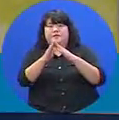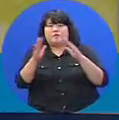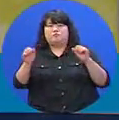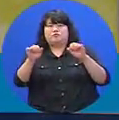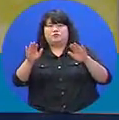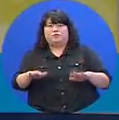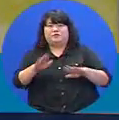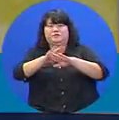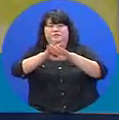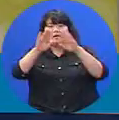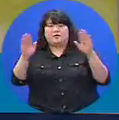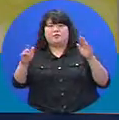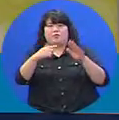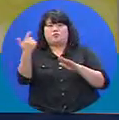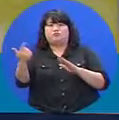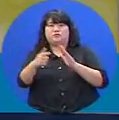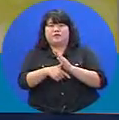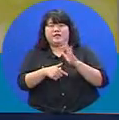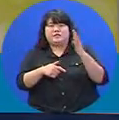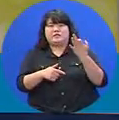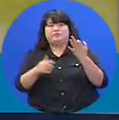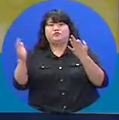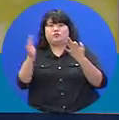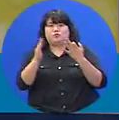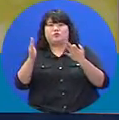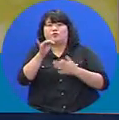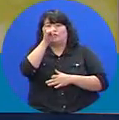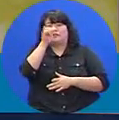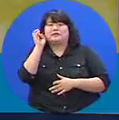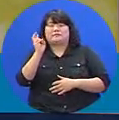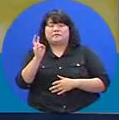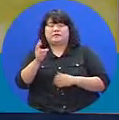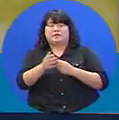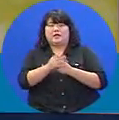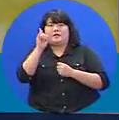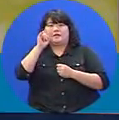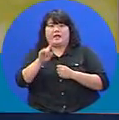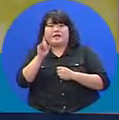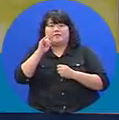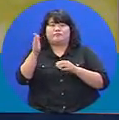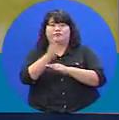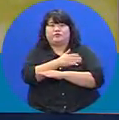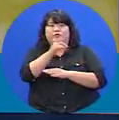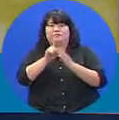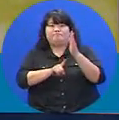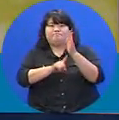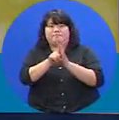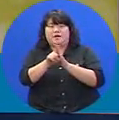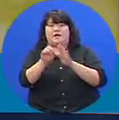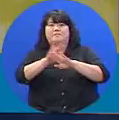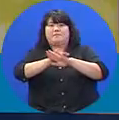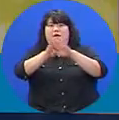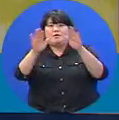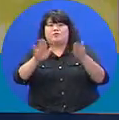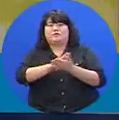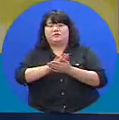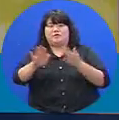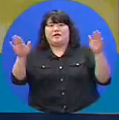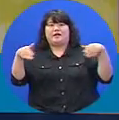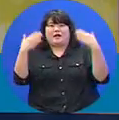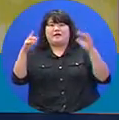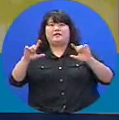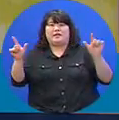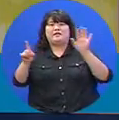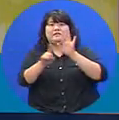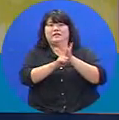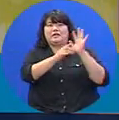전북은 오늘 대체로 맑고 낮 기온이 19도 안팎에 머물겠습니다. 내일부터는 기온이 올라 당분간 맑고 선선한 가을